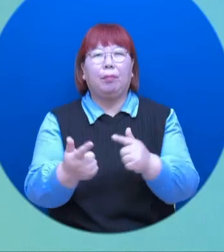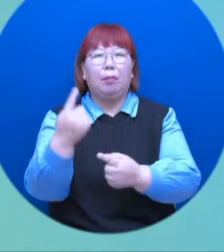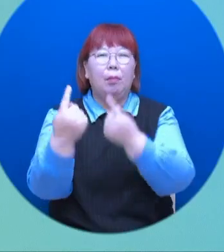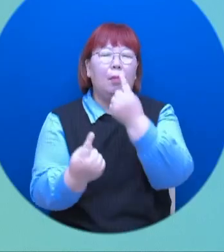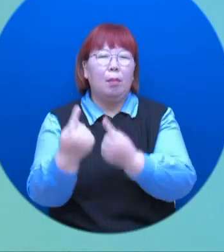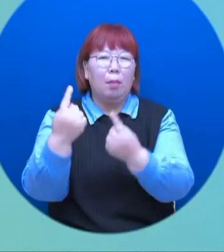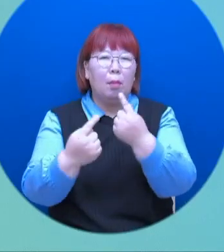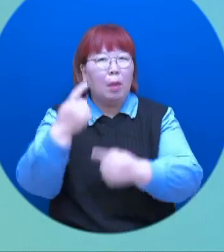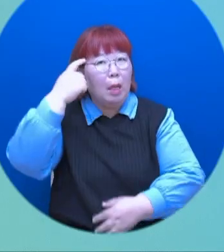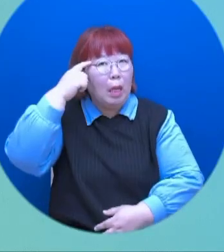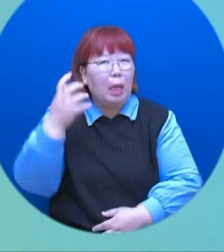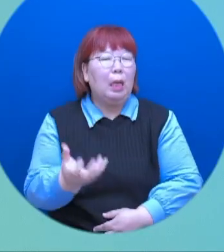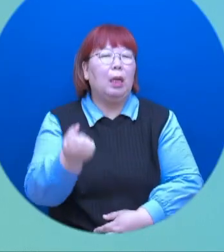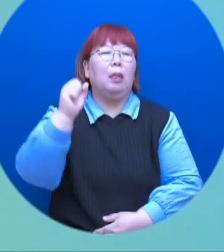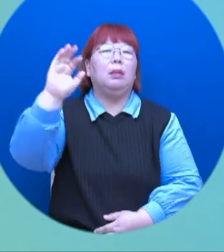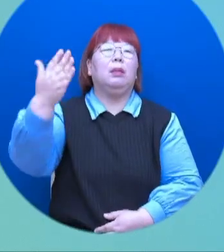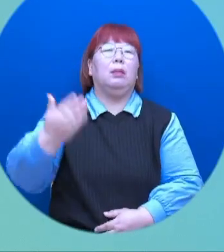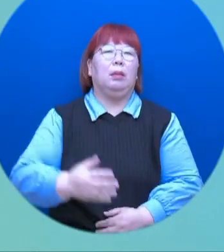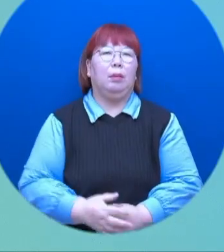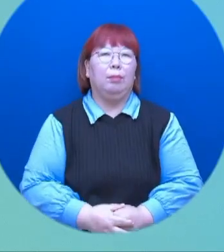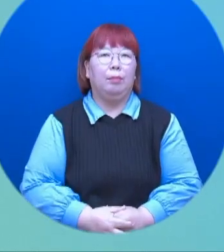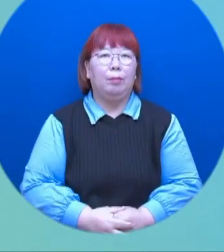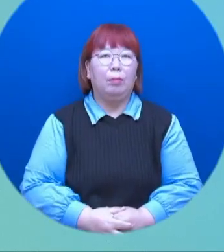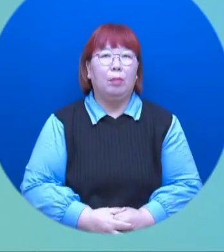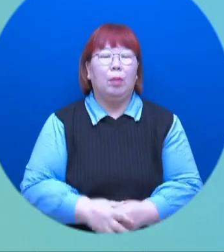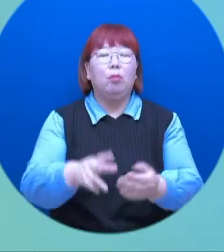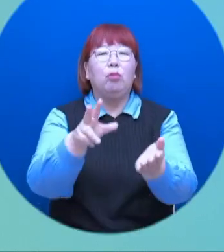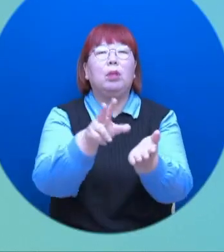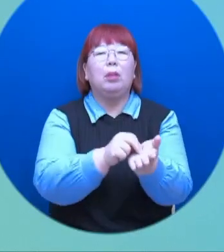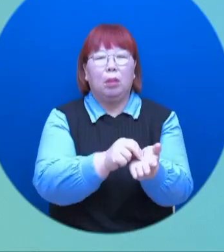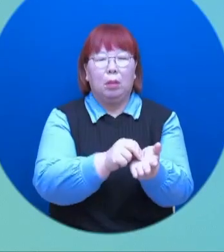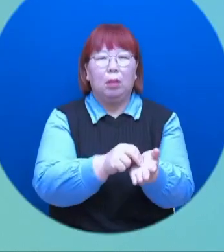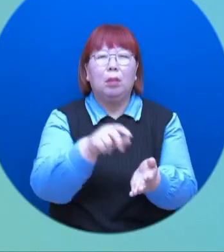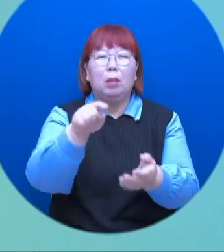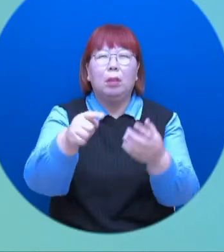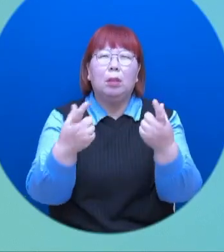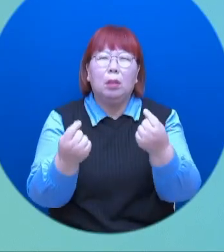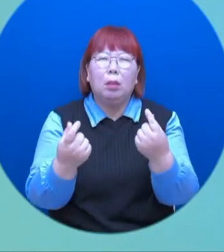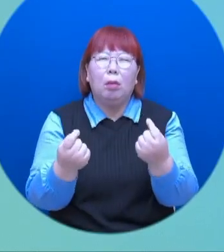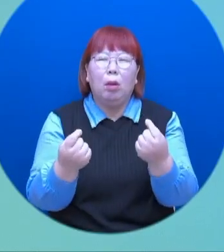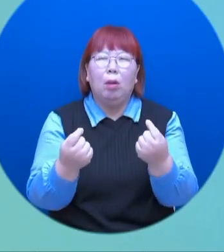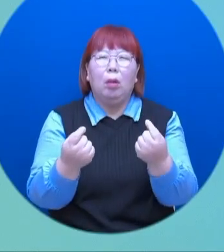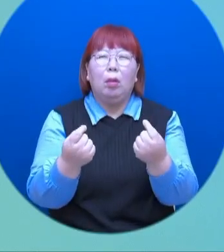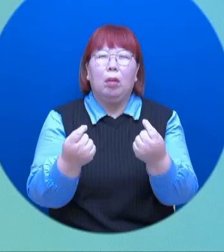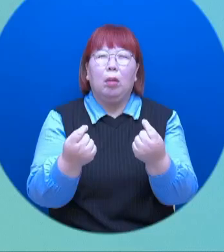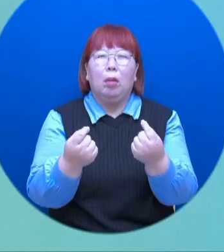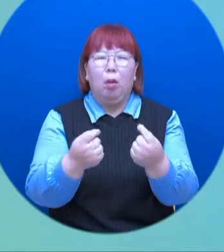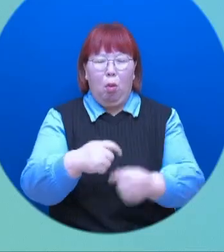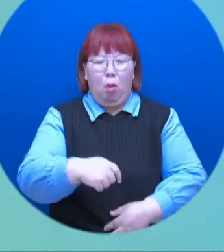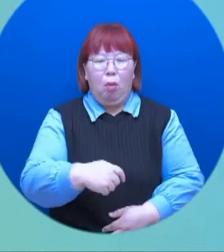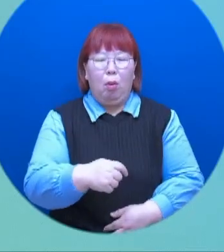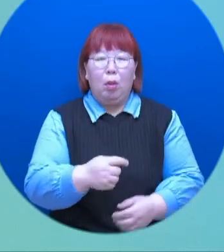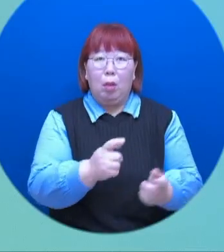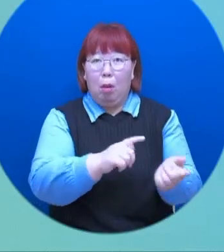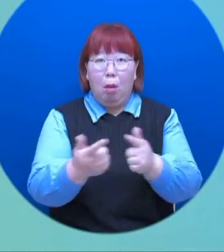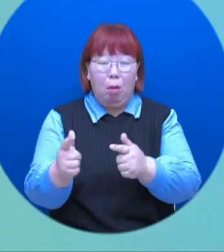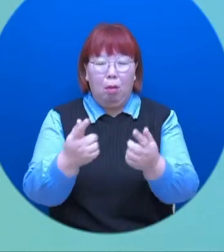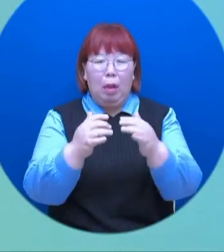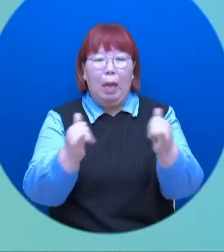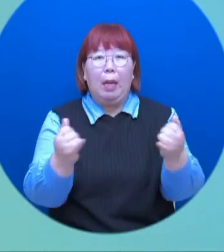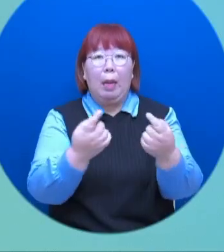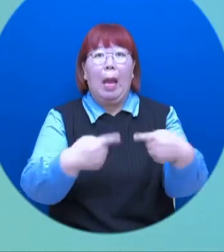생각을 가질 수 있다, 이런 얘기죠. 문제는 그런 것들이 더불어 있을 때는